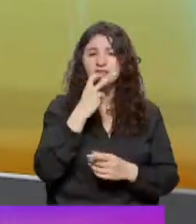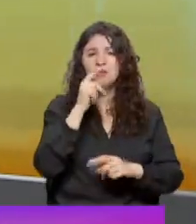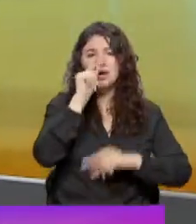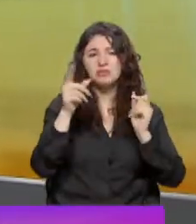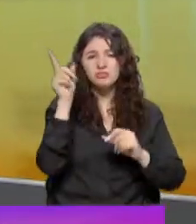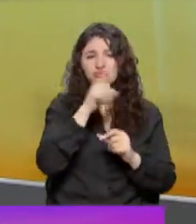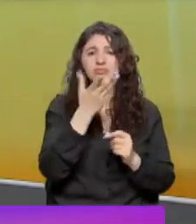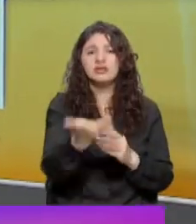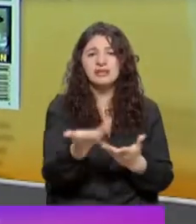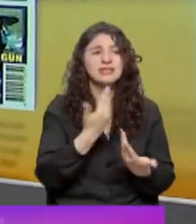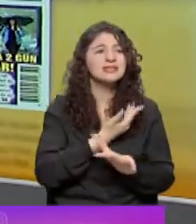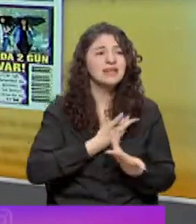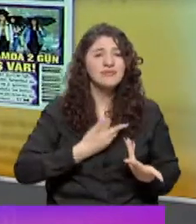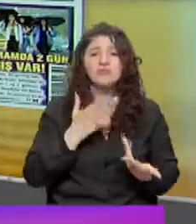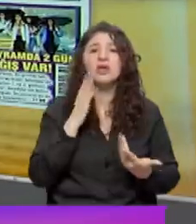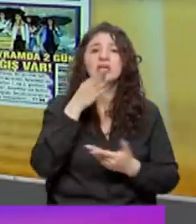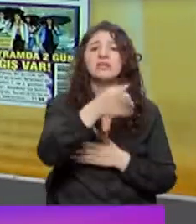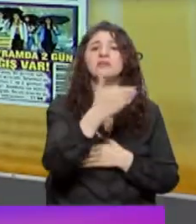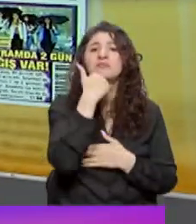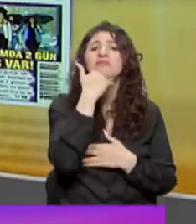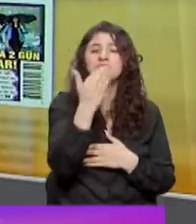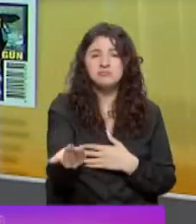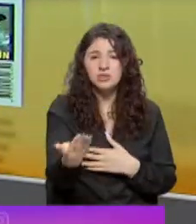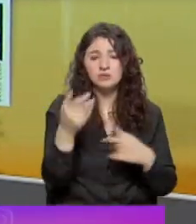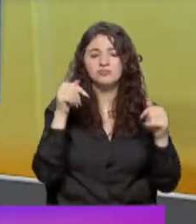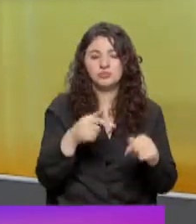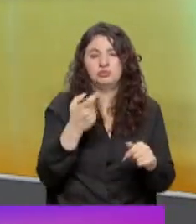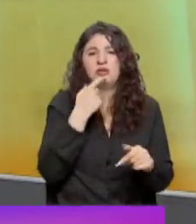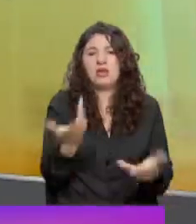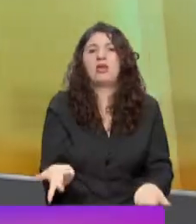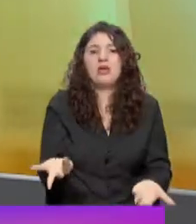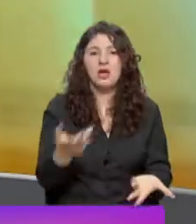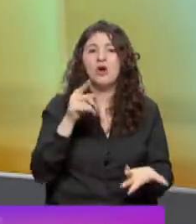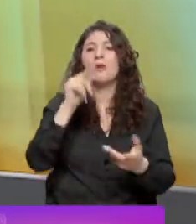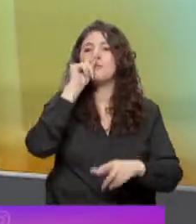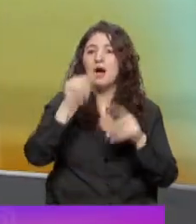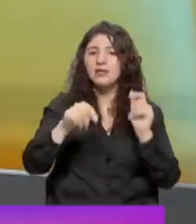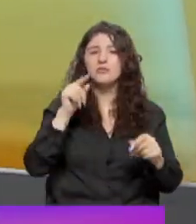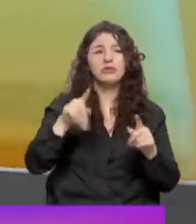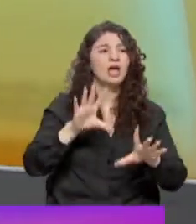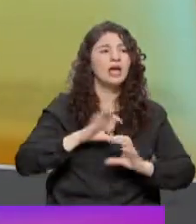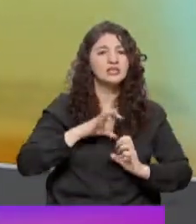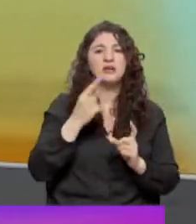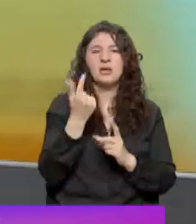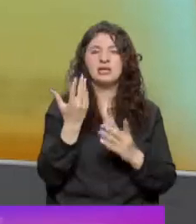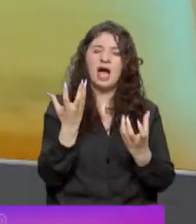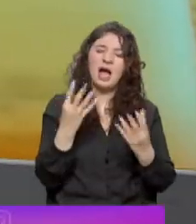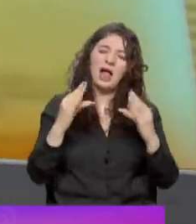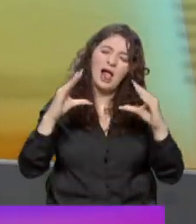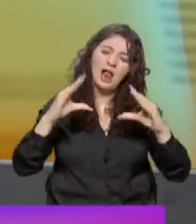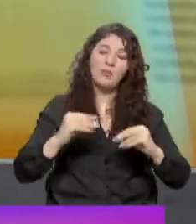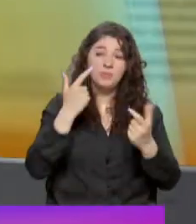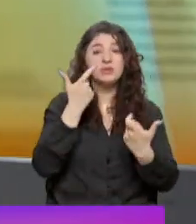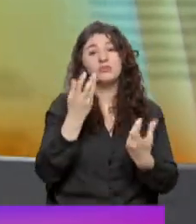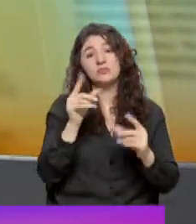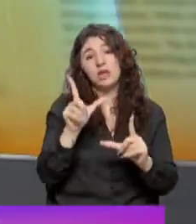senedir pandemi nedeniyle sevdiklerimize ulaşamıyor dur bu sene hani o pandemi on etkisi biraz azaldı yine